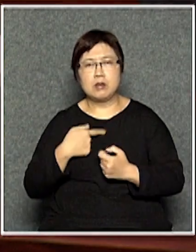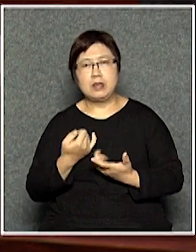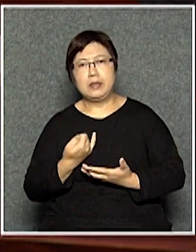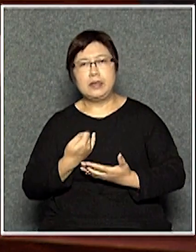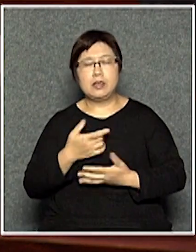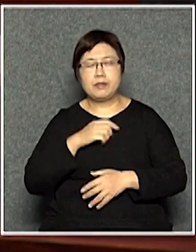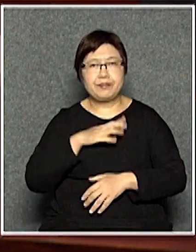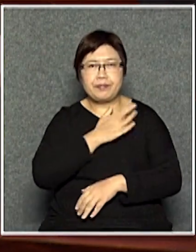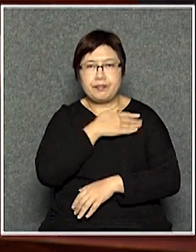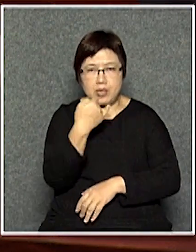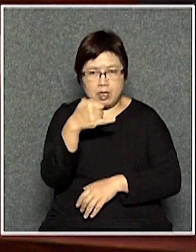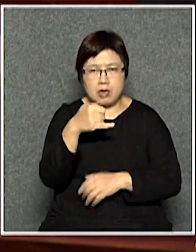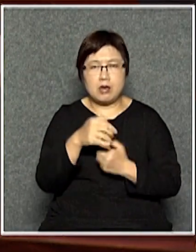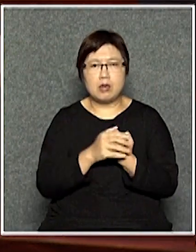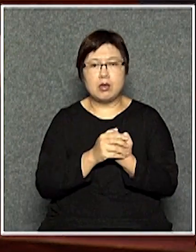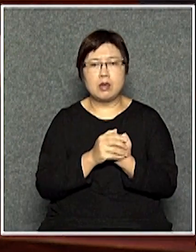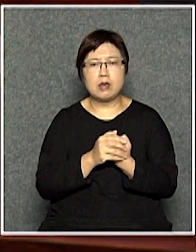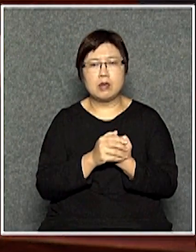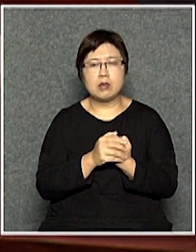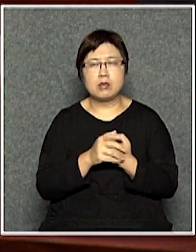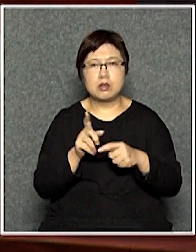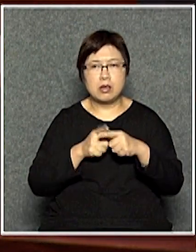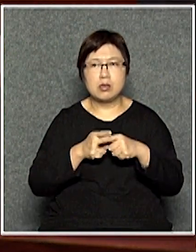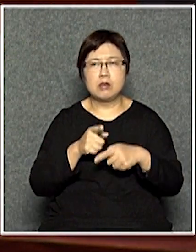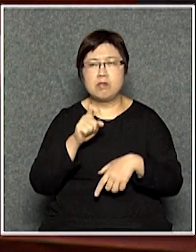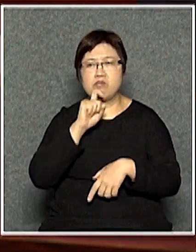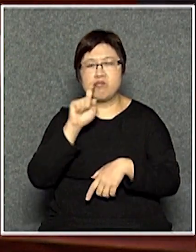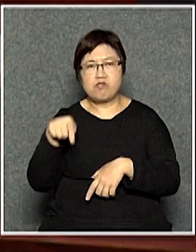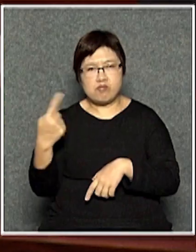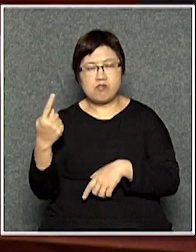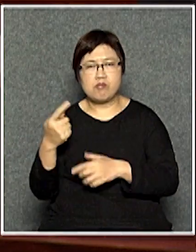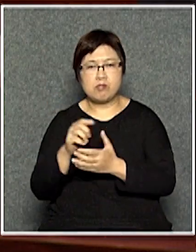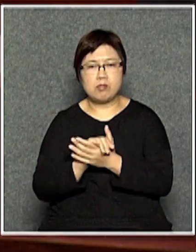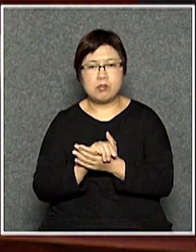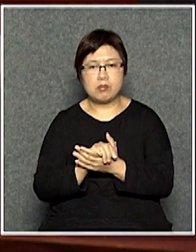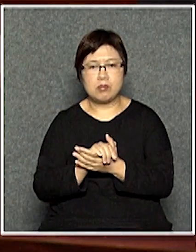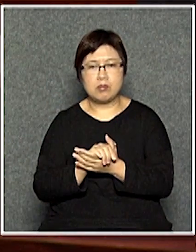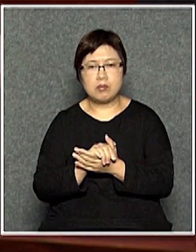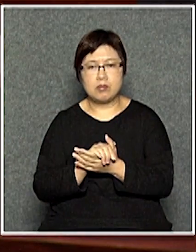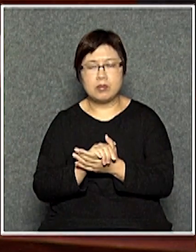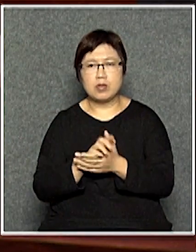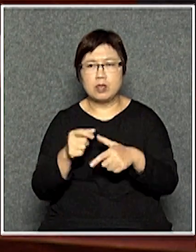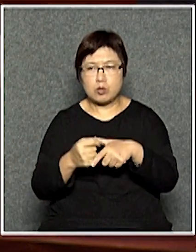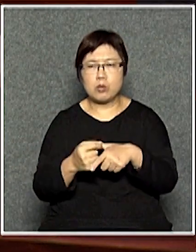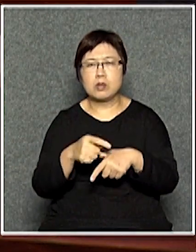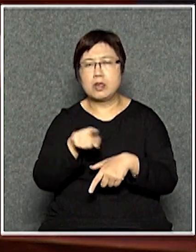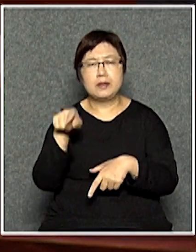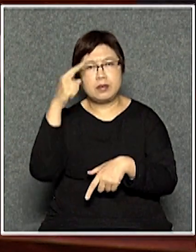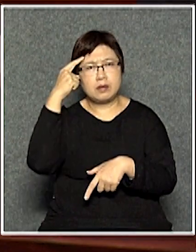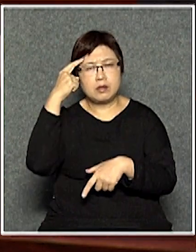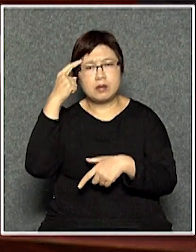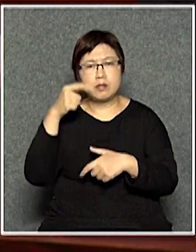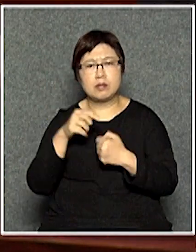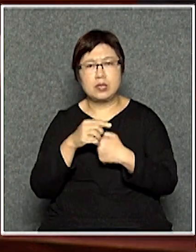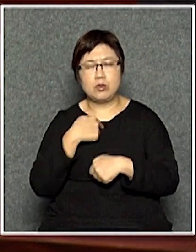嘅。咁但係咧，老實講，有啲嘢咧，公道自在人心，要講